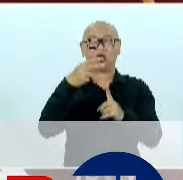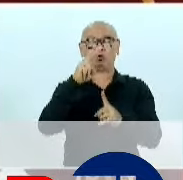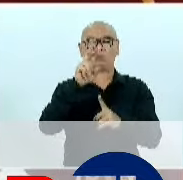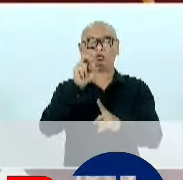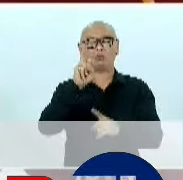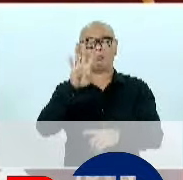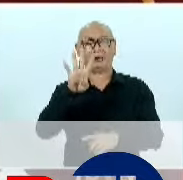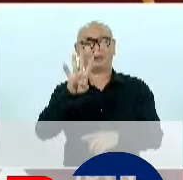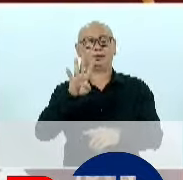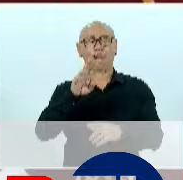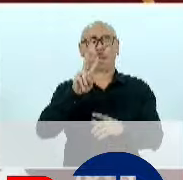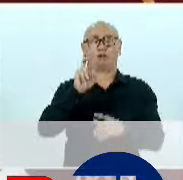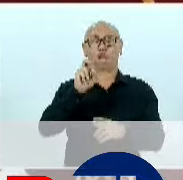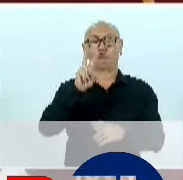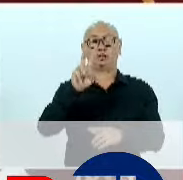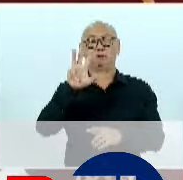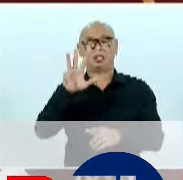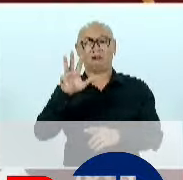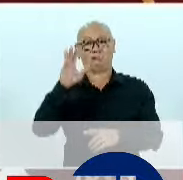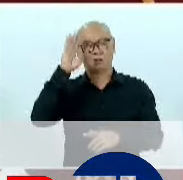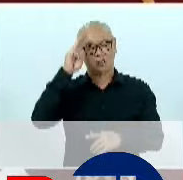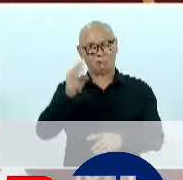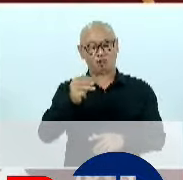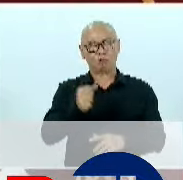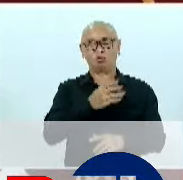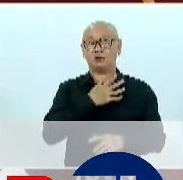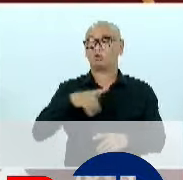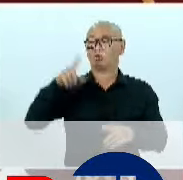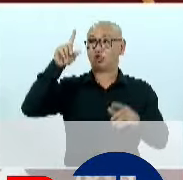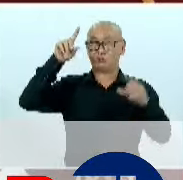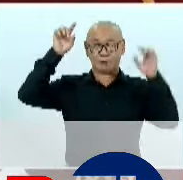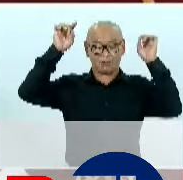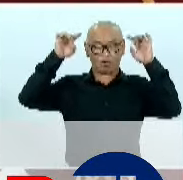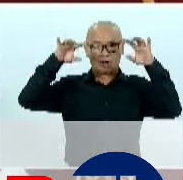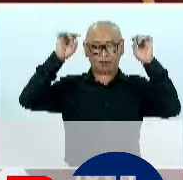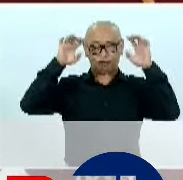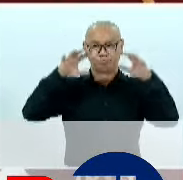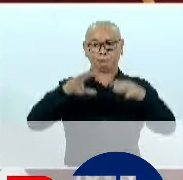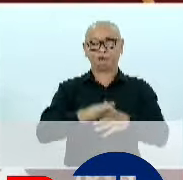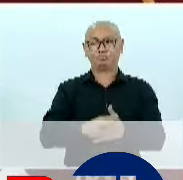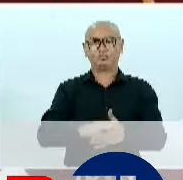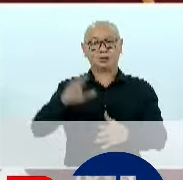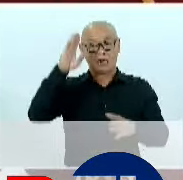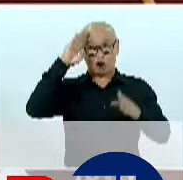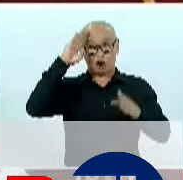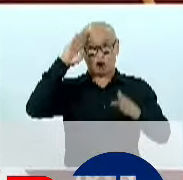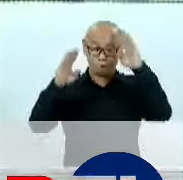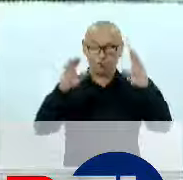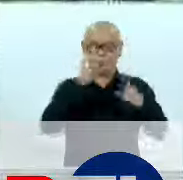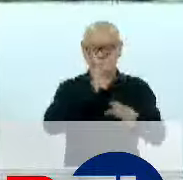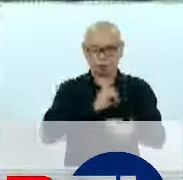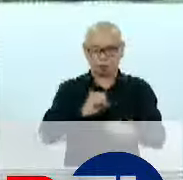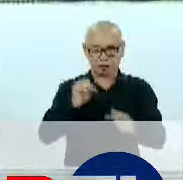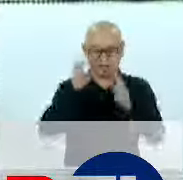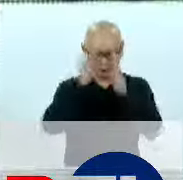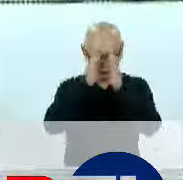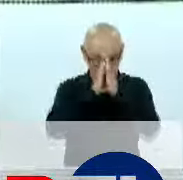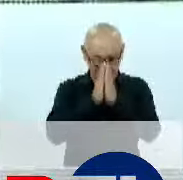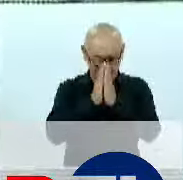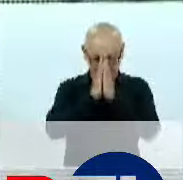2024-2029 wasalamualaikum warahmatullahi wabarakatuh Shalom Om